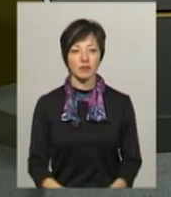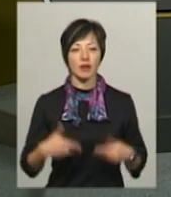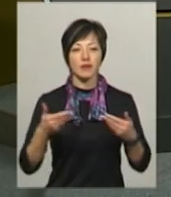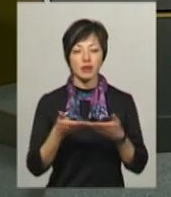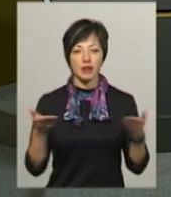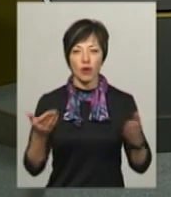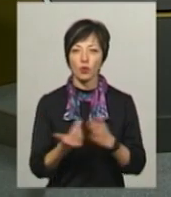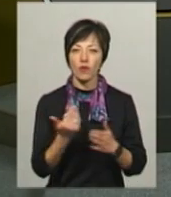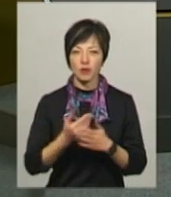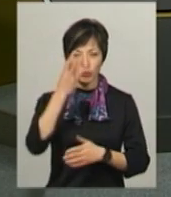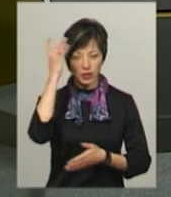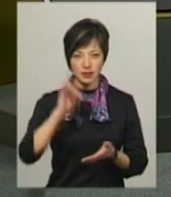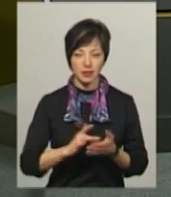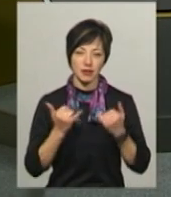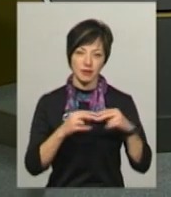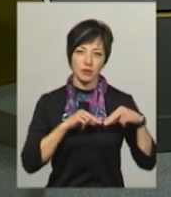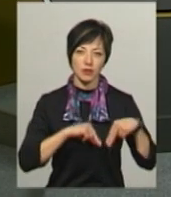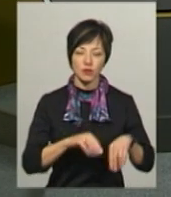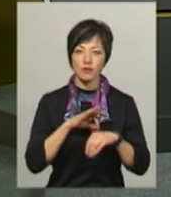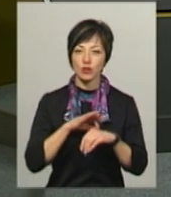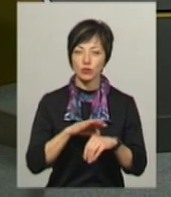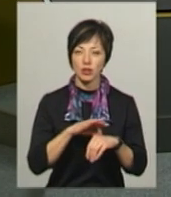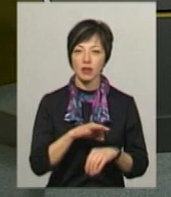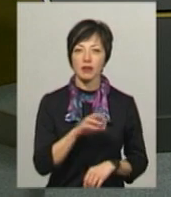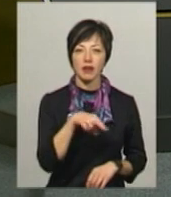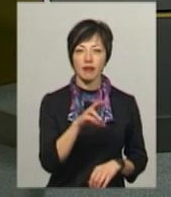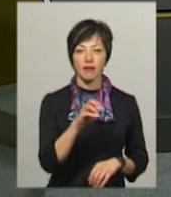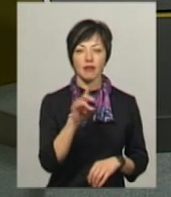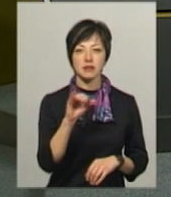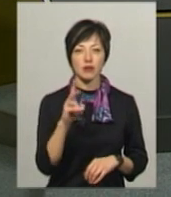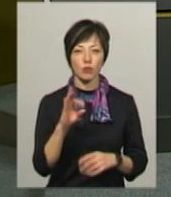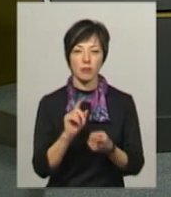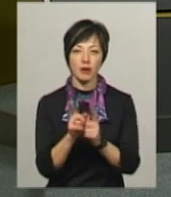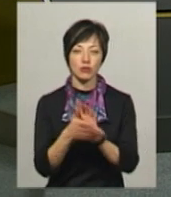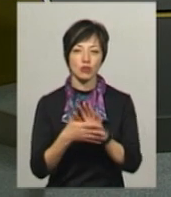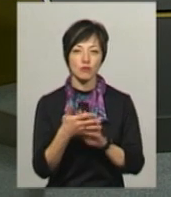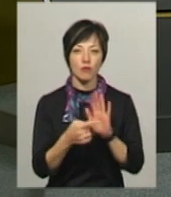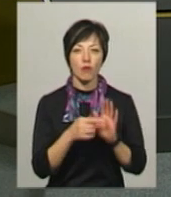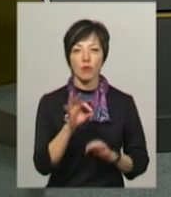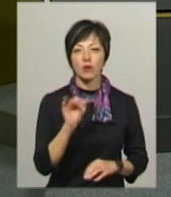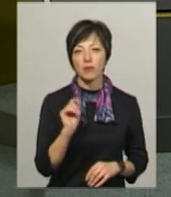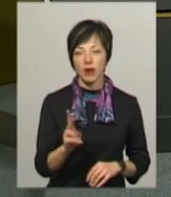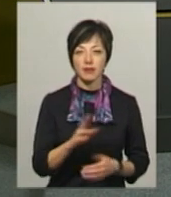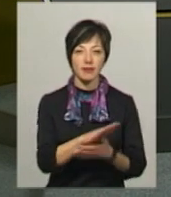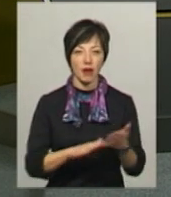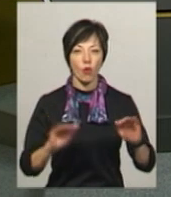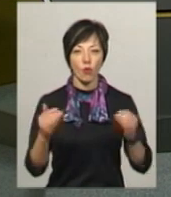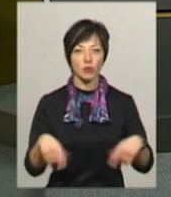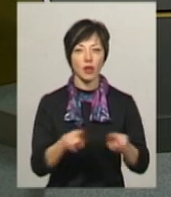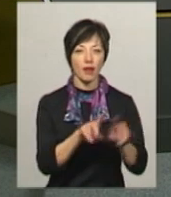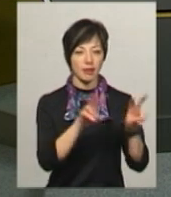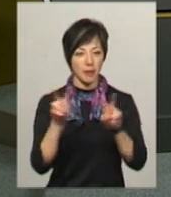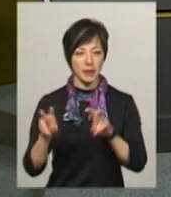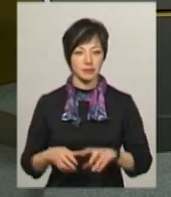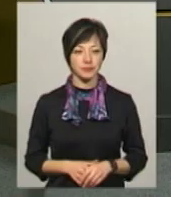Вітаю! Новини в ефірі «Поділля Центр» у студії. Для вас працюють ведуча Дарина Денисенко, переклад на жестову мову Ольга Рибак. Далі коротко про такі